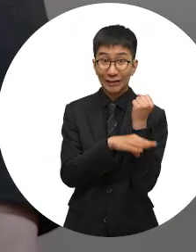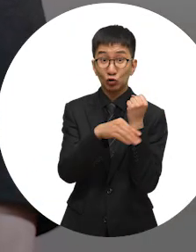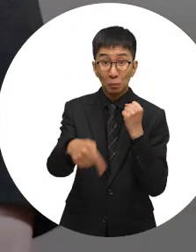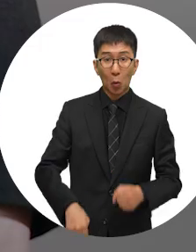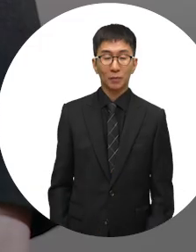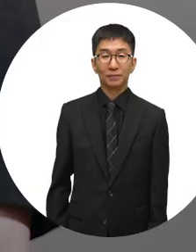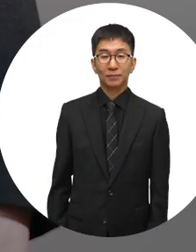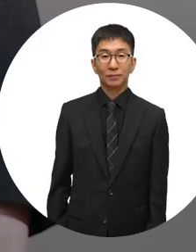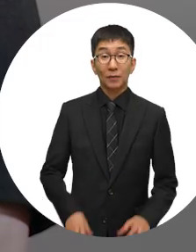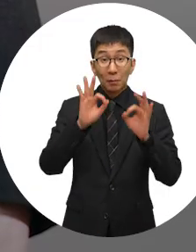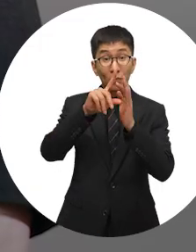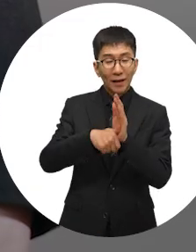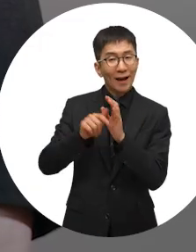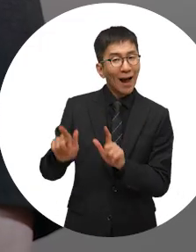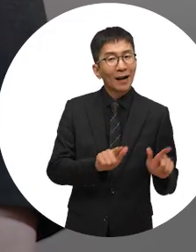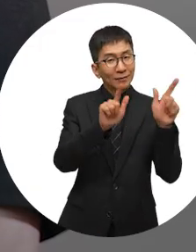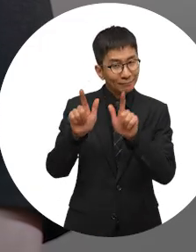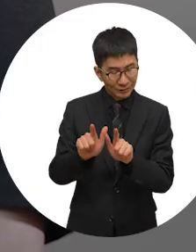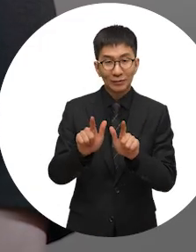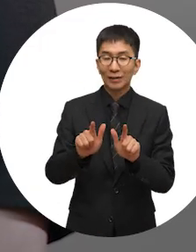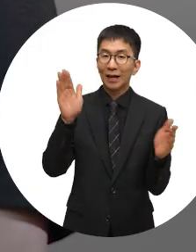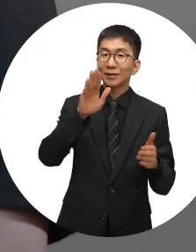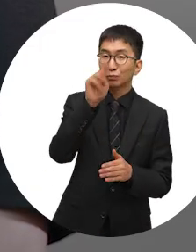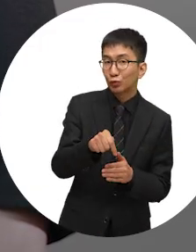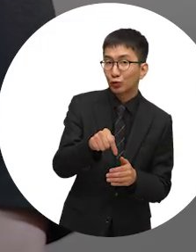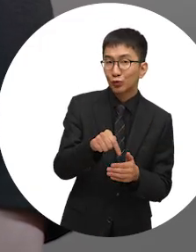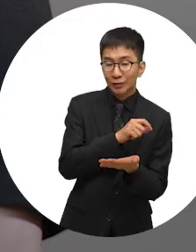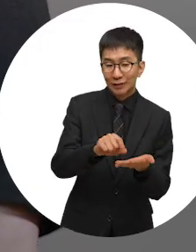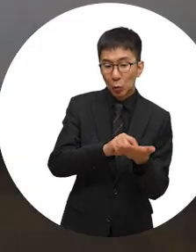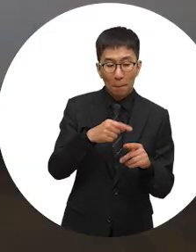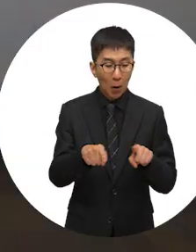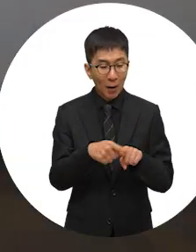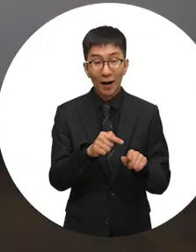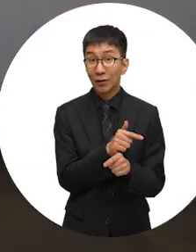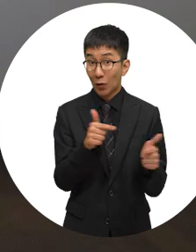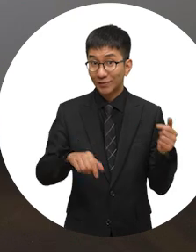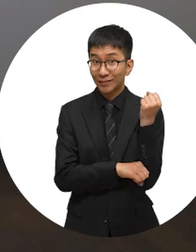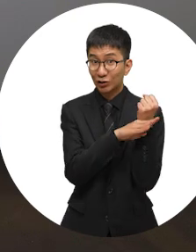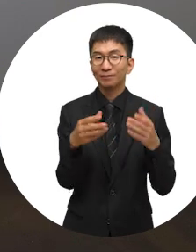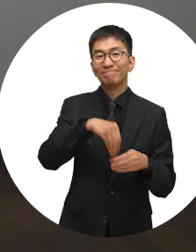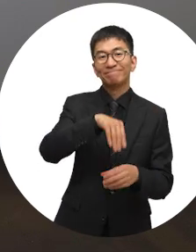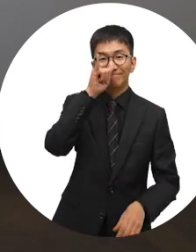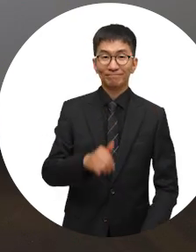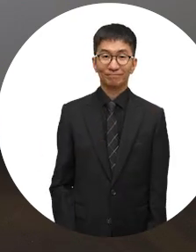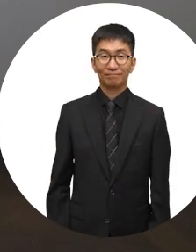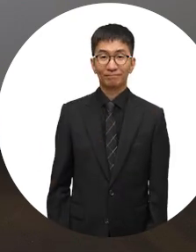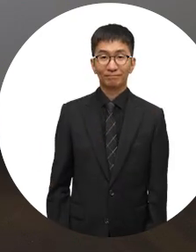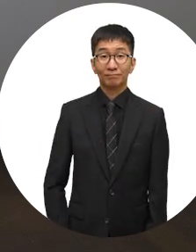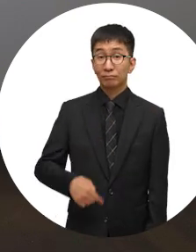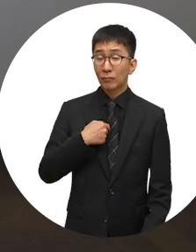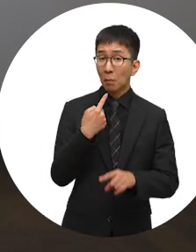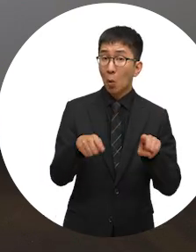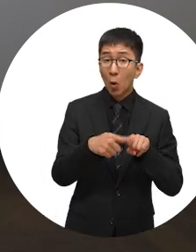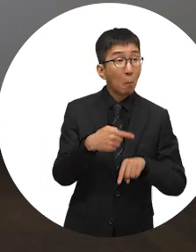각 평가 항목별 학교생활기록부 평가 영역을 공개하고 있습니다. 학교생활기록부 어떤 영역이 어떤 평가